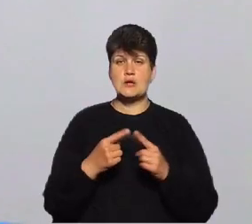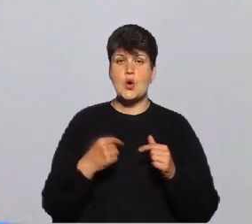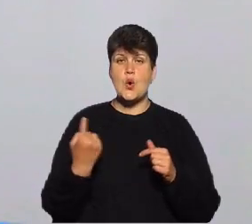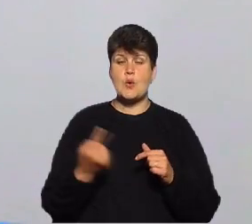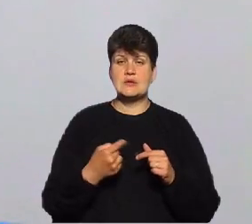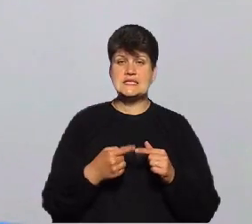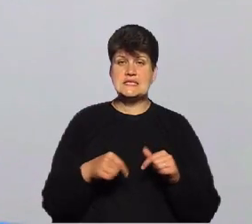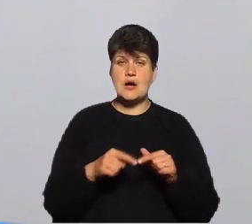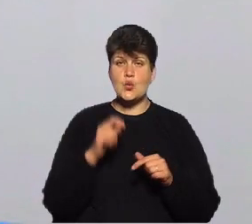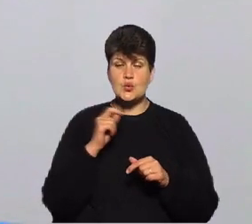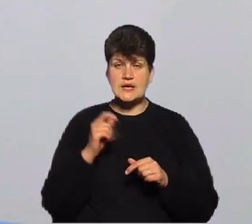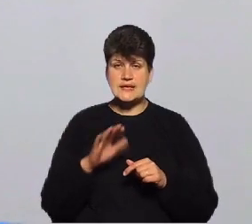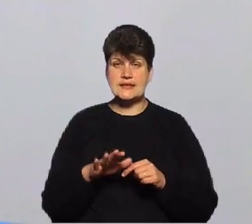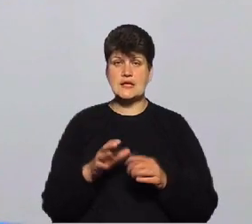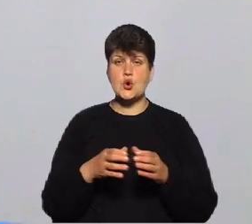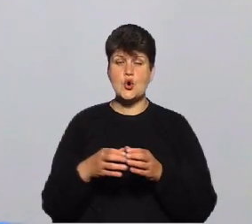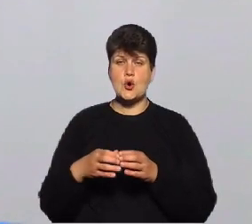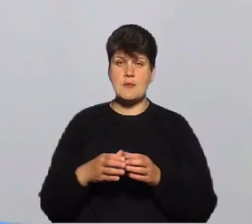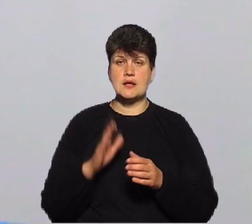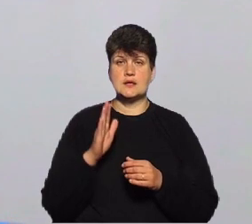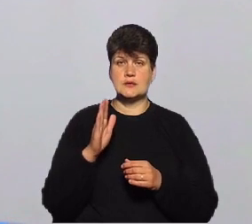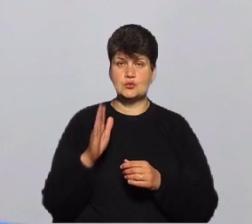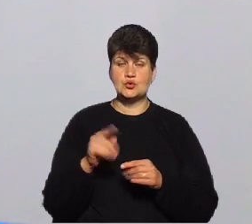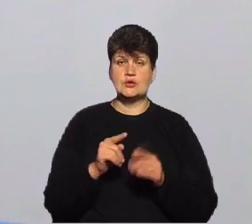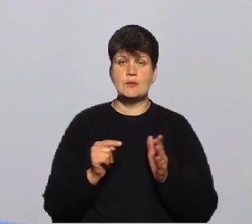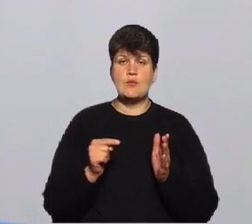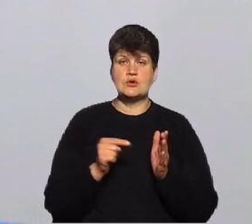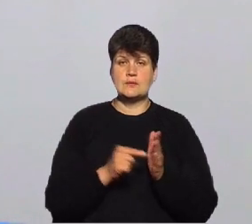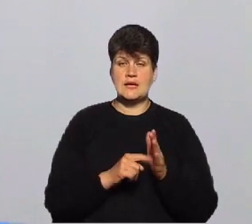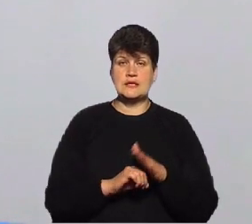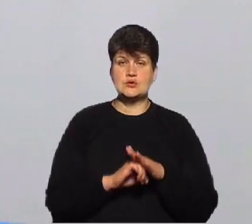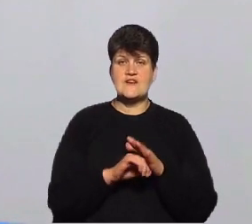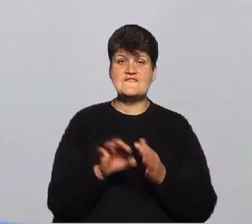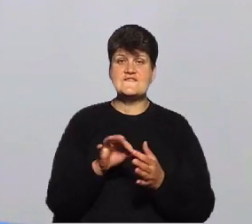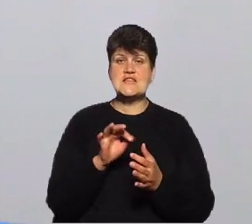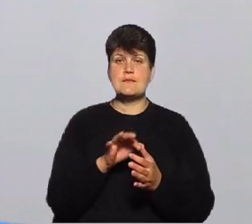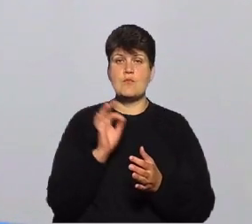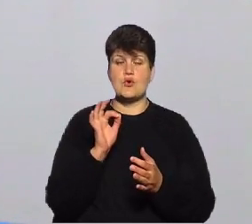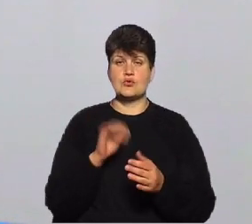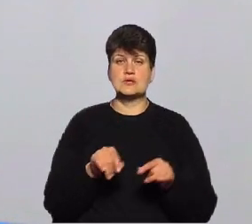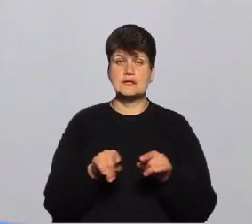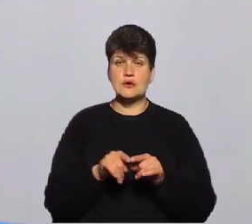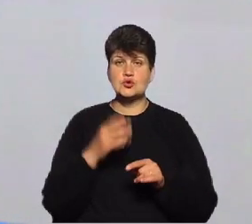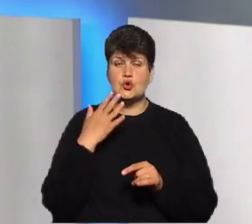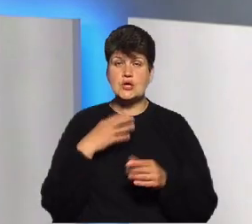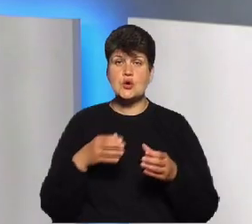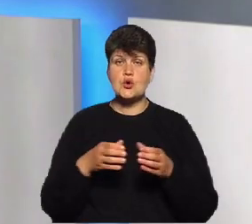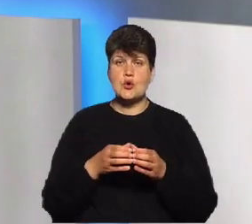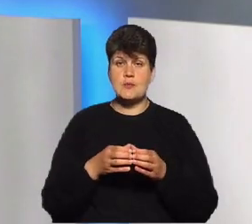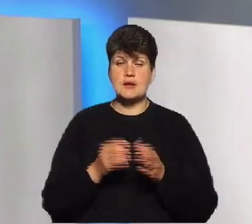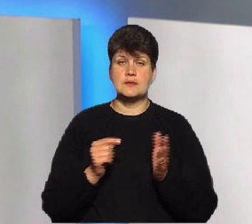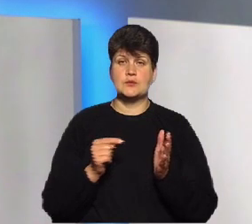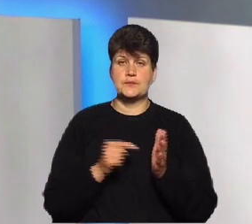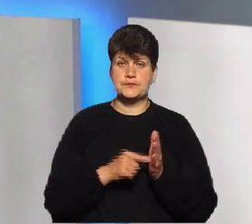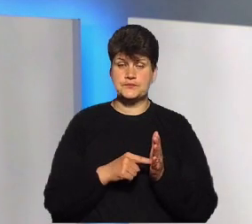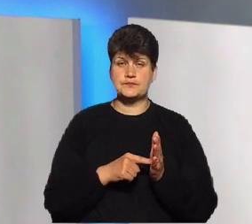і громади будуть туди потрапляти на основі відбору. Тобто також навіть коли громада заходила, добре заходило в